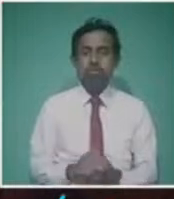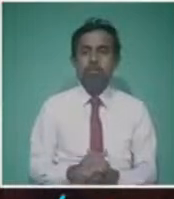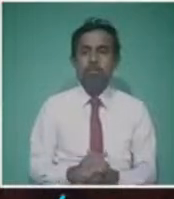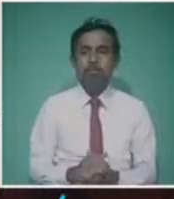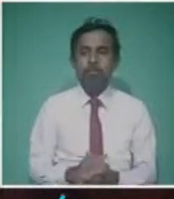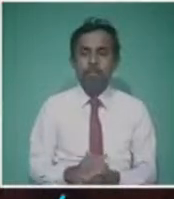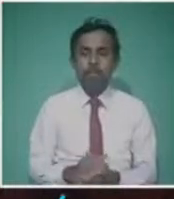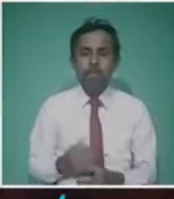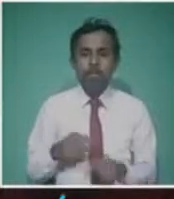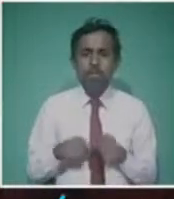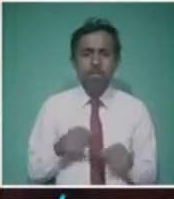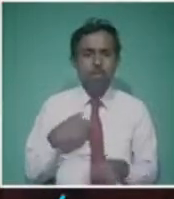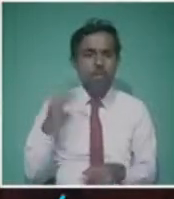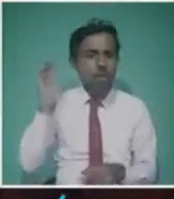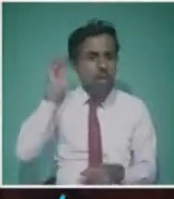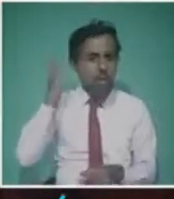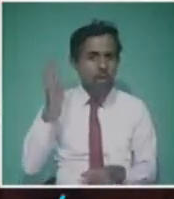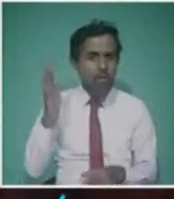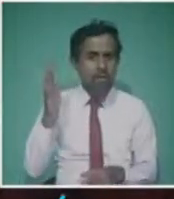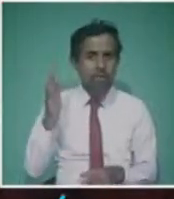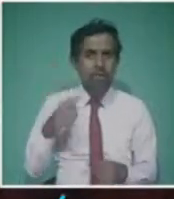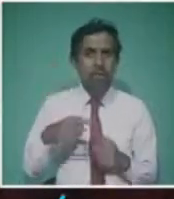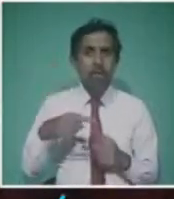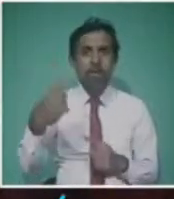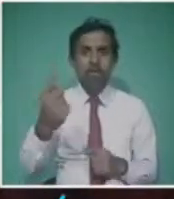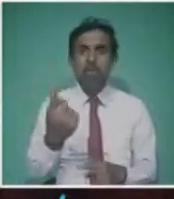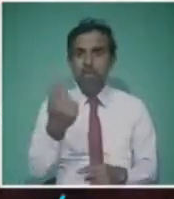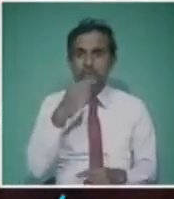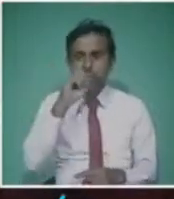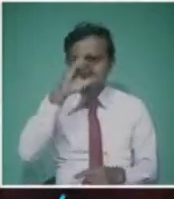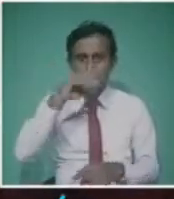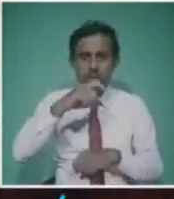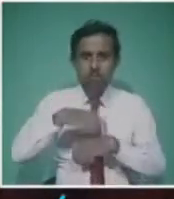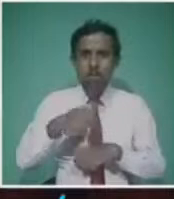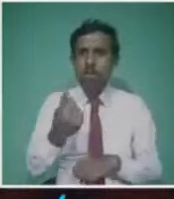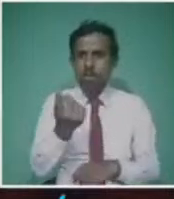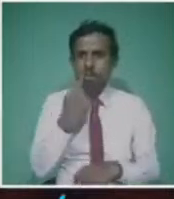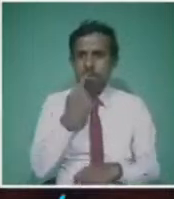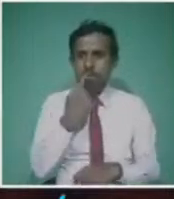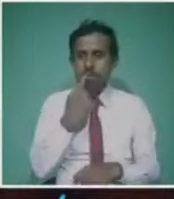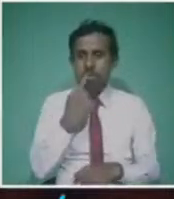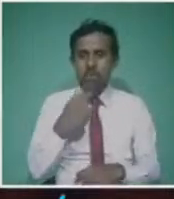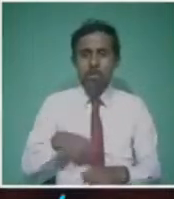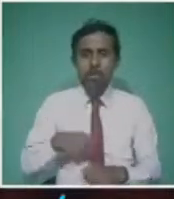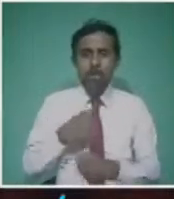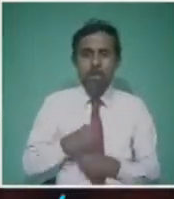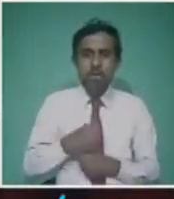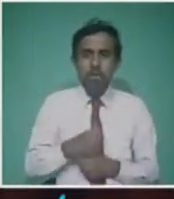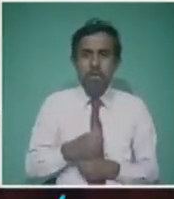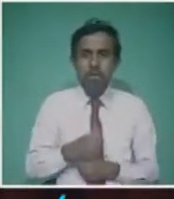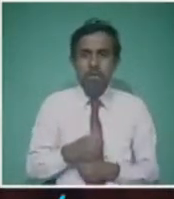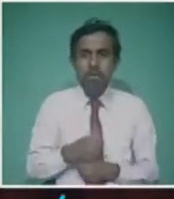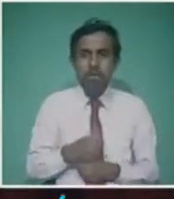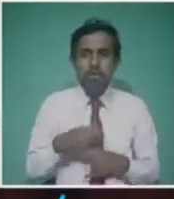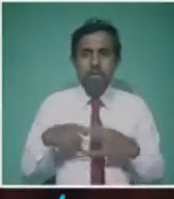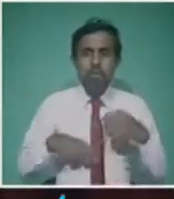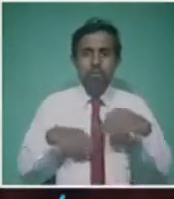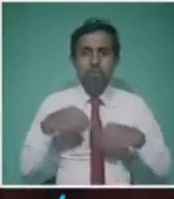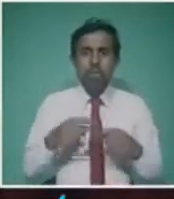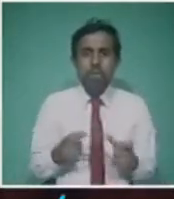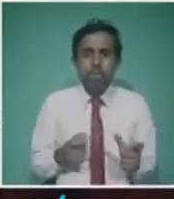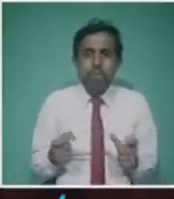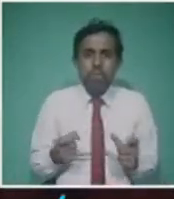ඒවාගේ මට ඇහුණා එහා පැත්තිින් කියන ඇහුණා උදේවරුවේ මේ ආණ්ඩුව මැතිවරණට